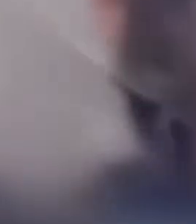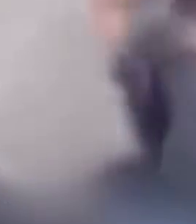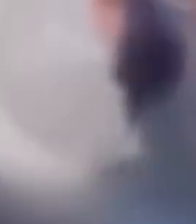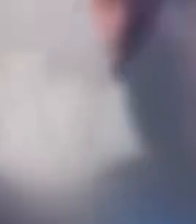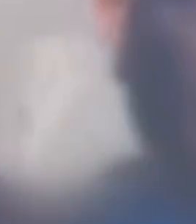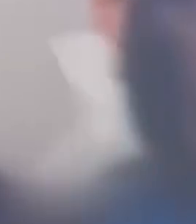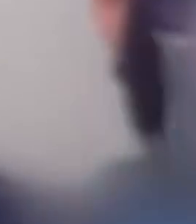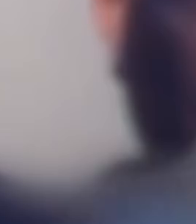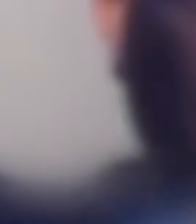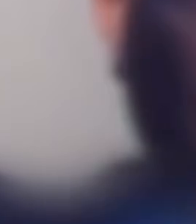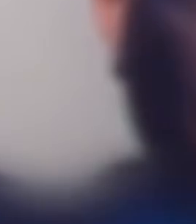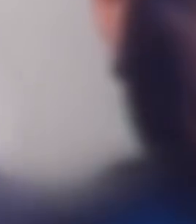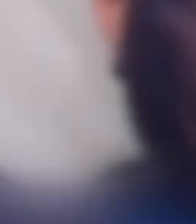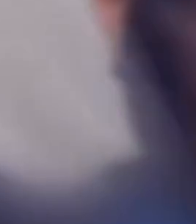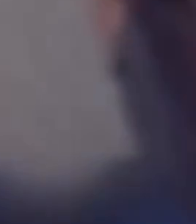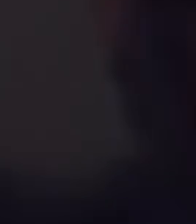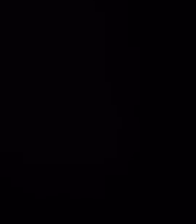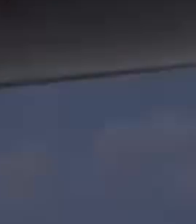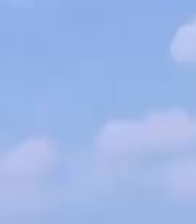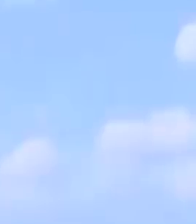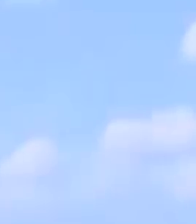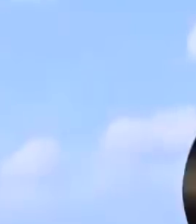วันนั้นอีกไม่ไกล